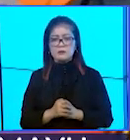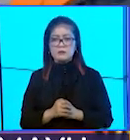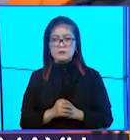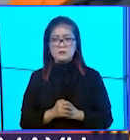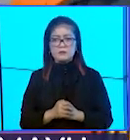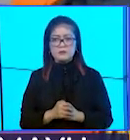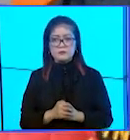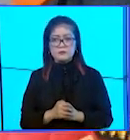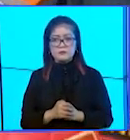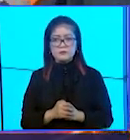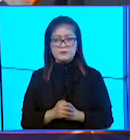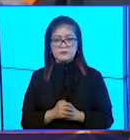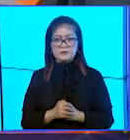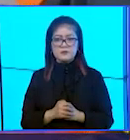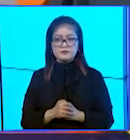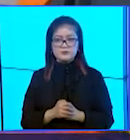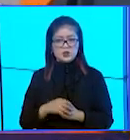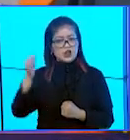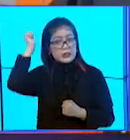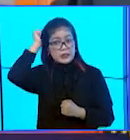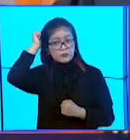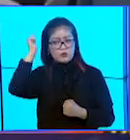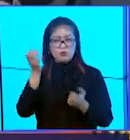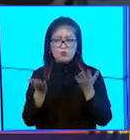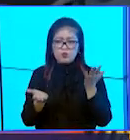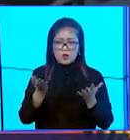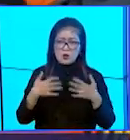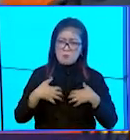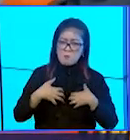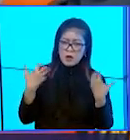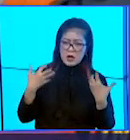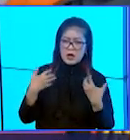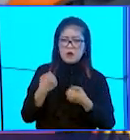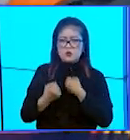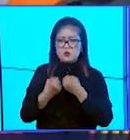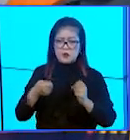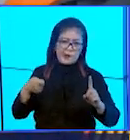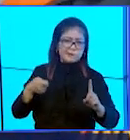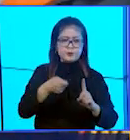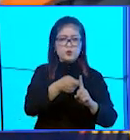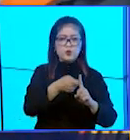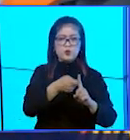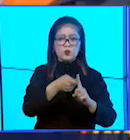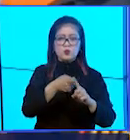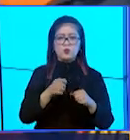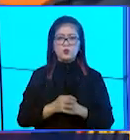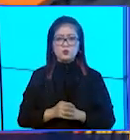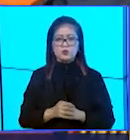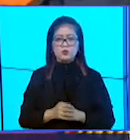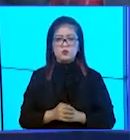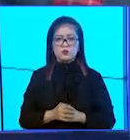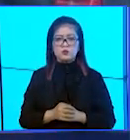lama-kelamaan mungkin timbul rasa kesal dan berpikiran untuk menghilangkan nyawa daripada anak yang merupakan anak tirinya